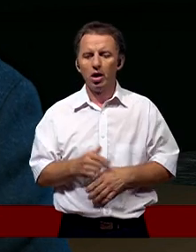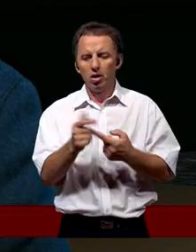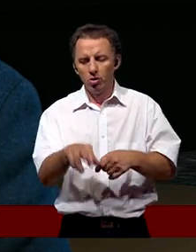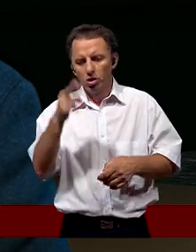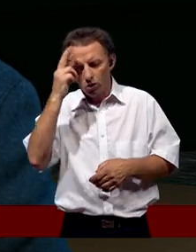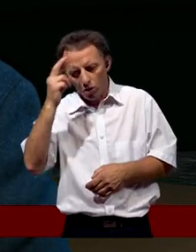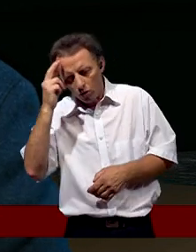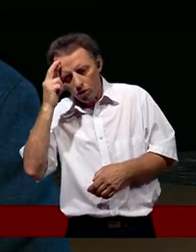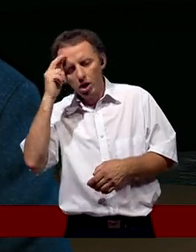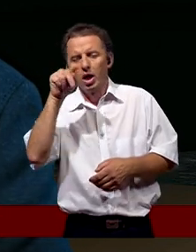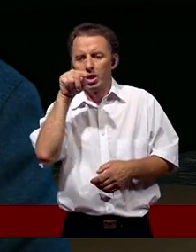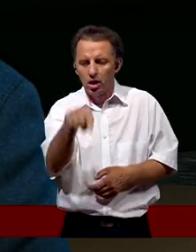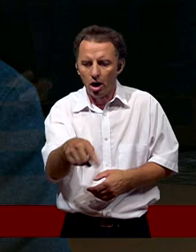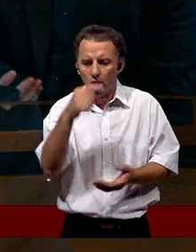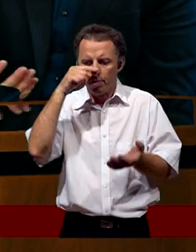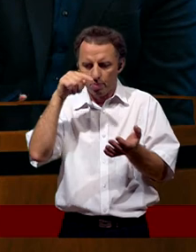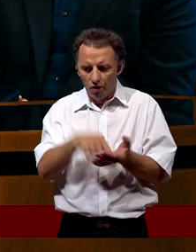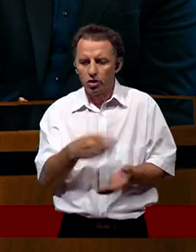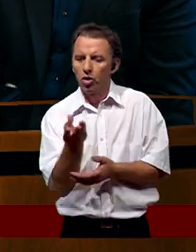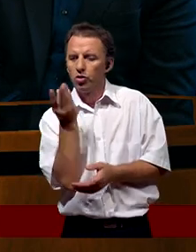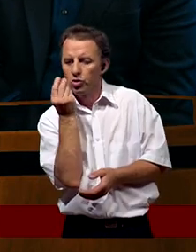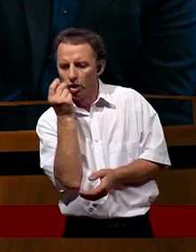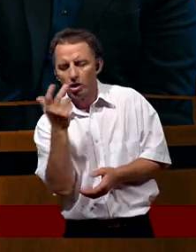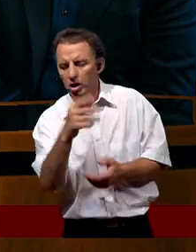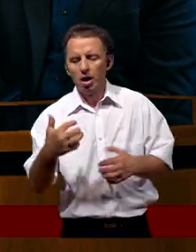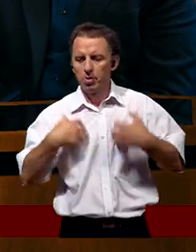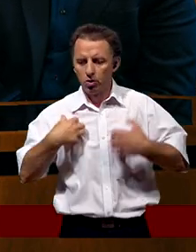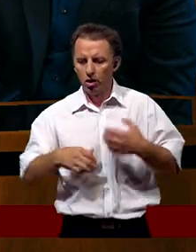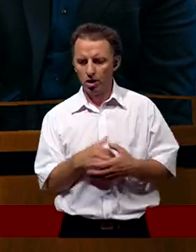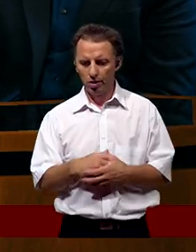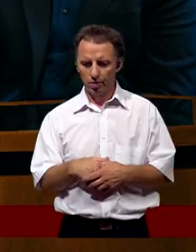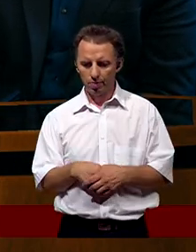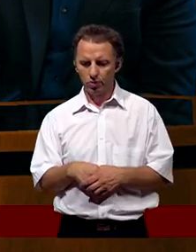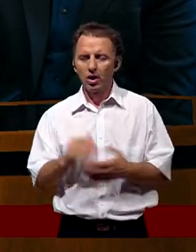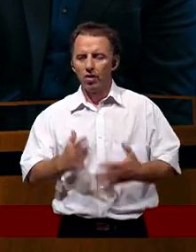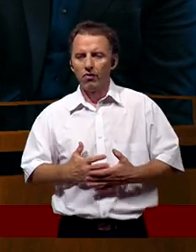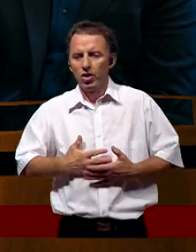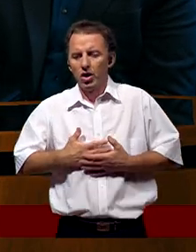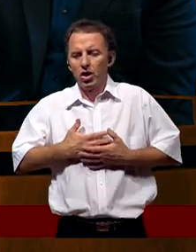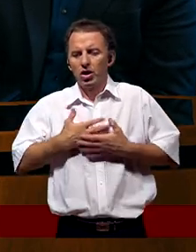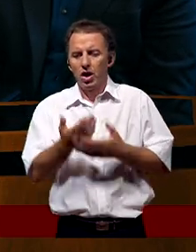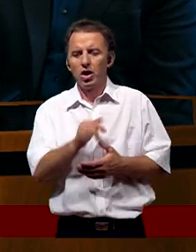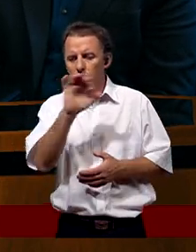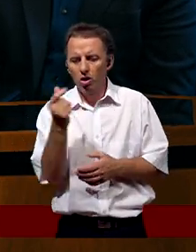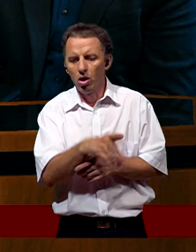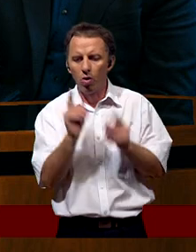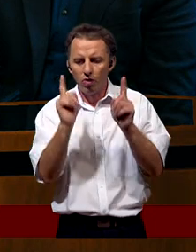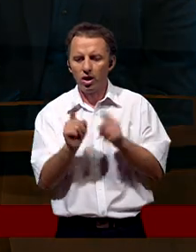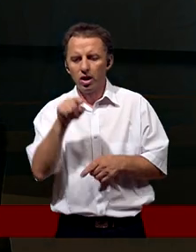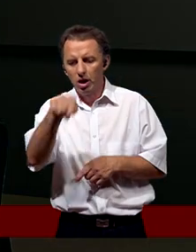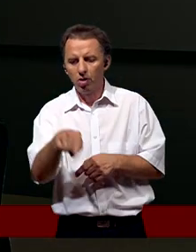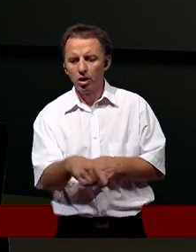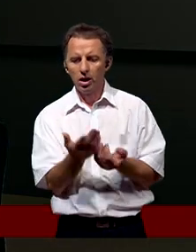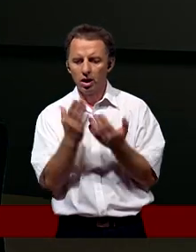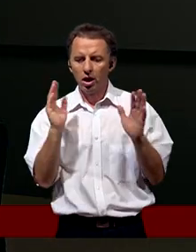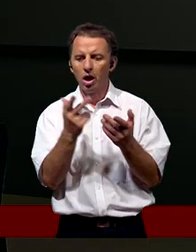jest. Nie mogę zrozumieć, tak prawda? Z tego powinien się cieszyć. A on jest zły za to. Dokładnie. Mi się wydaje właśnie, dziękuję za wasze uwagi, są